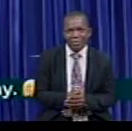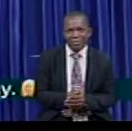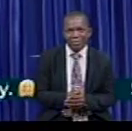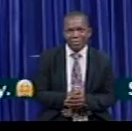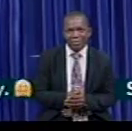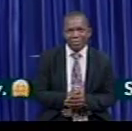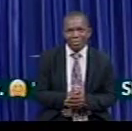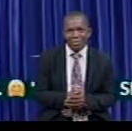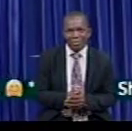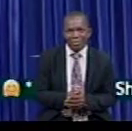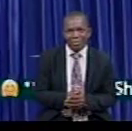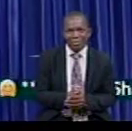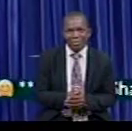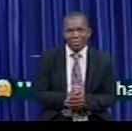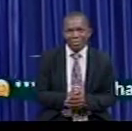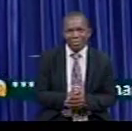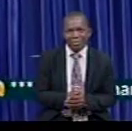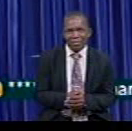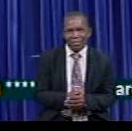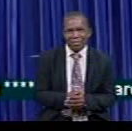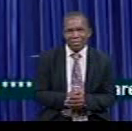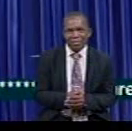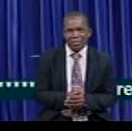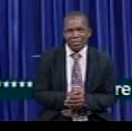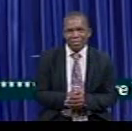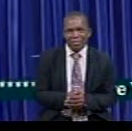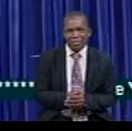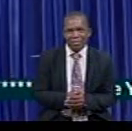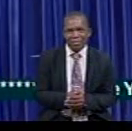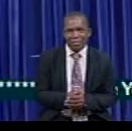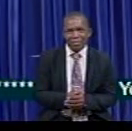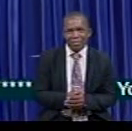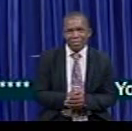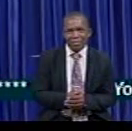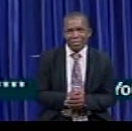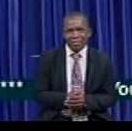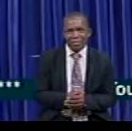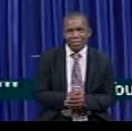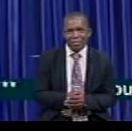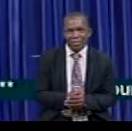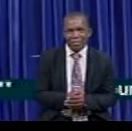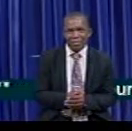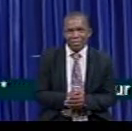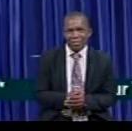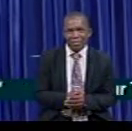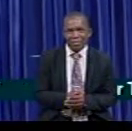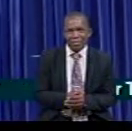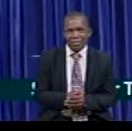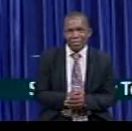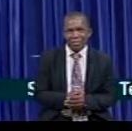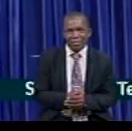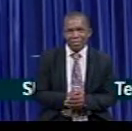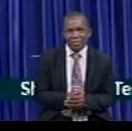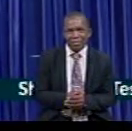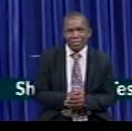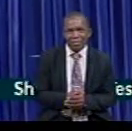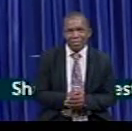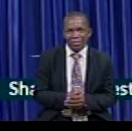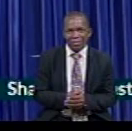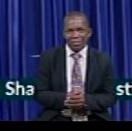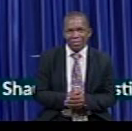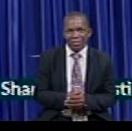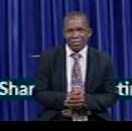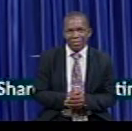mbo modin ko ni mba ku said e mene gbene kan do mo shin ya bi ene ne minya minye